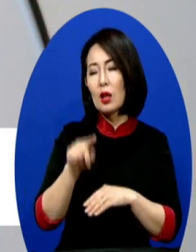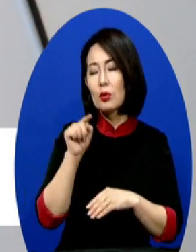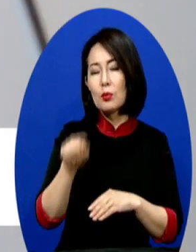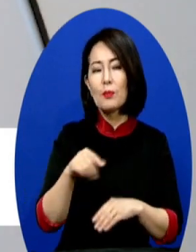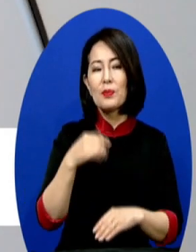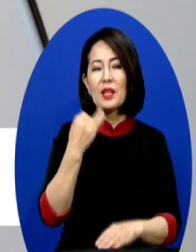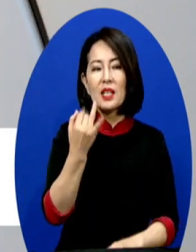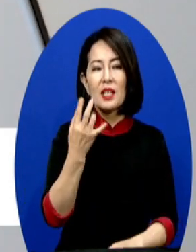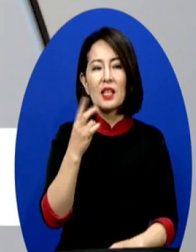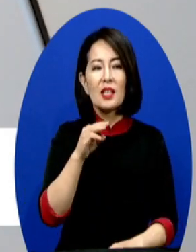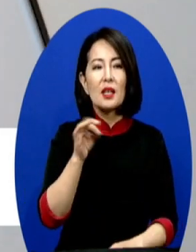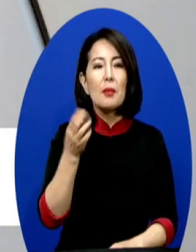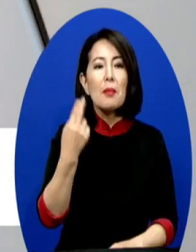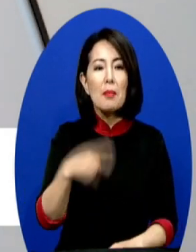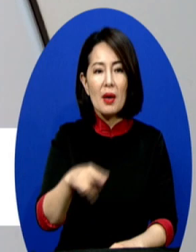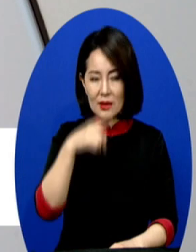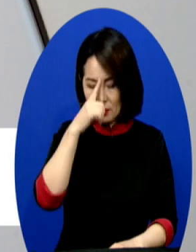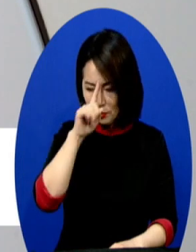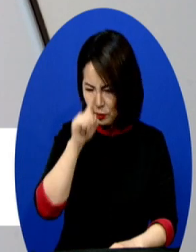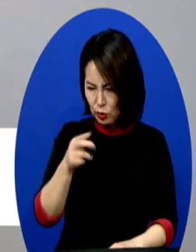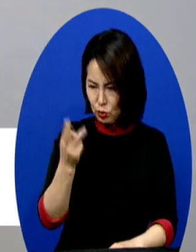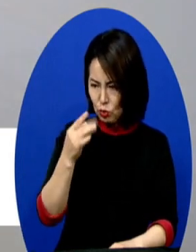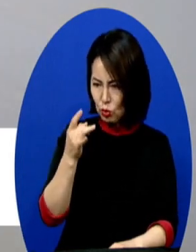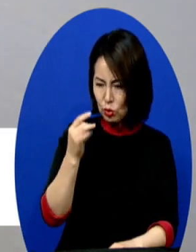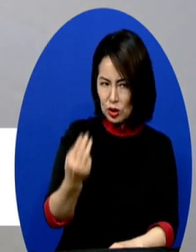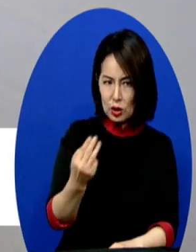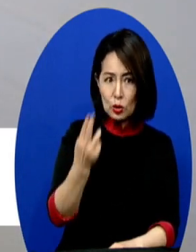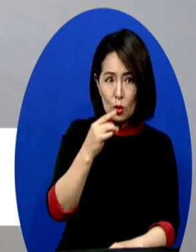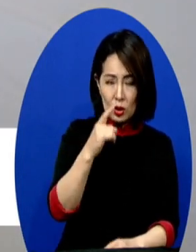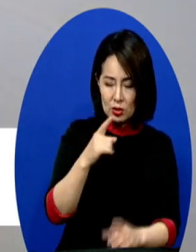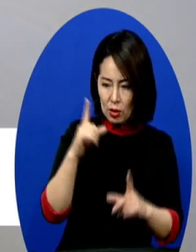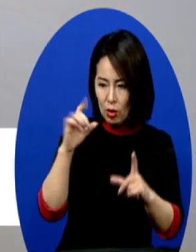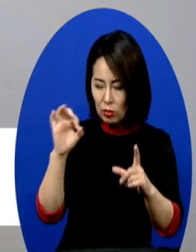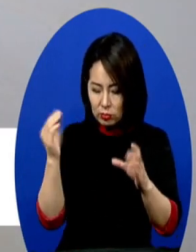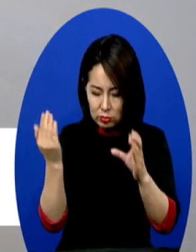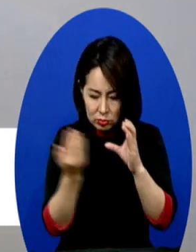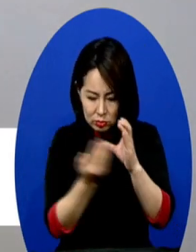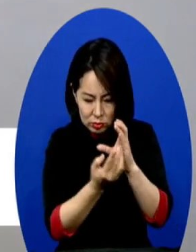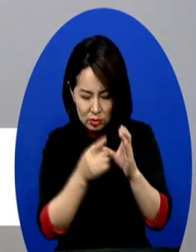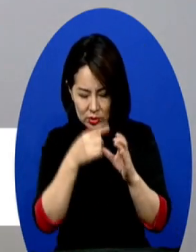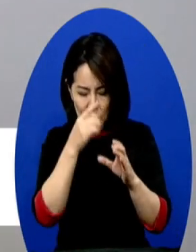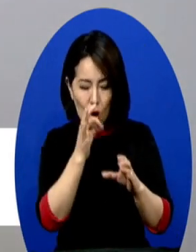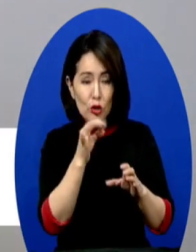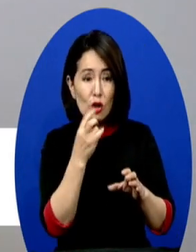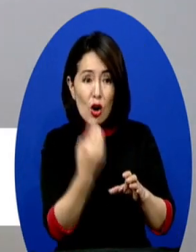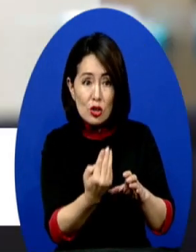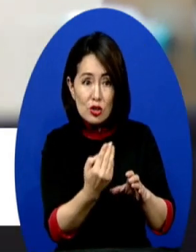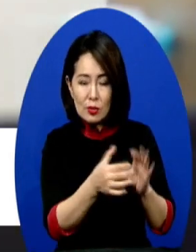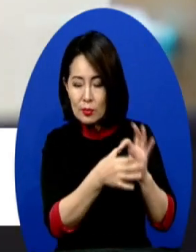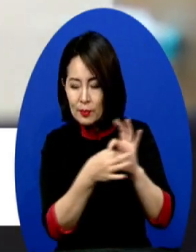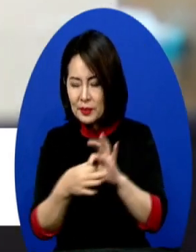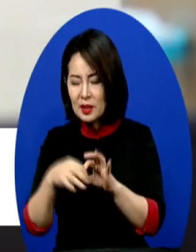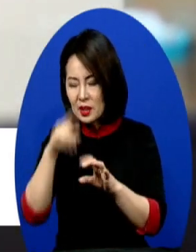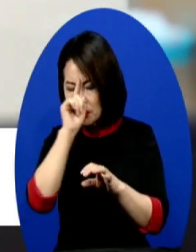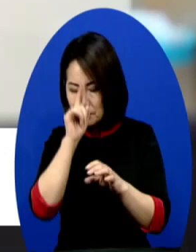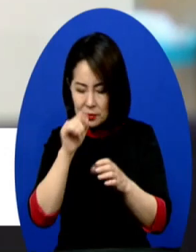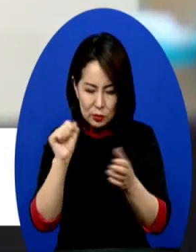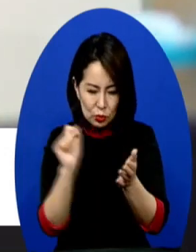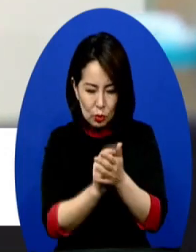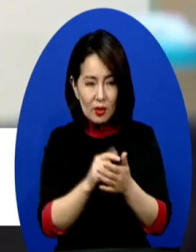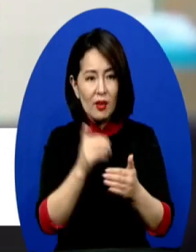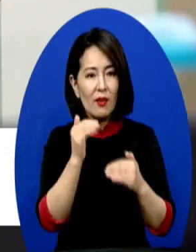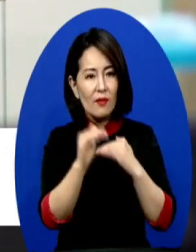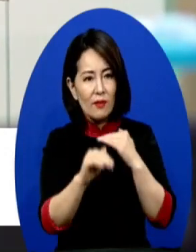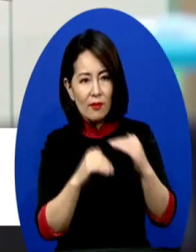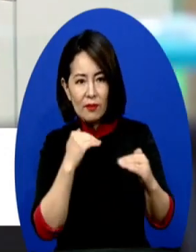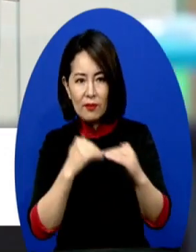Интермед имлэгийн дүр сонирхолоос гарсан иргэдийн онош, имлэгийн нэгдсэн сервис тадгалагдаж шаардлагатай эмчилгээний үед эмчнэр PACS